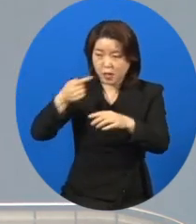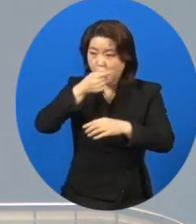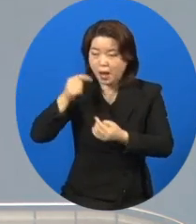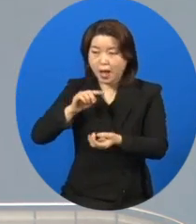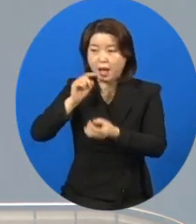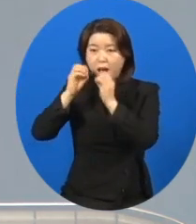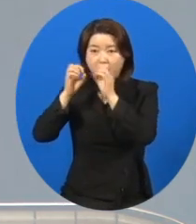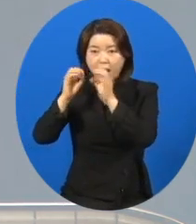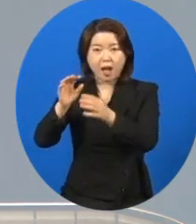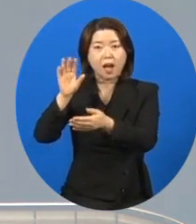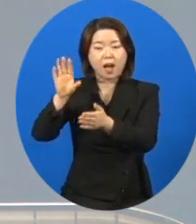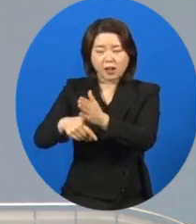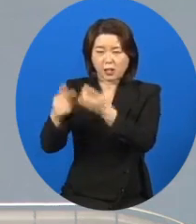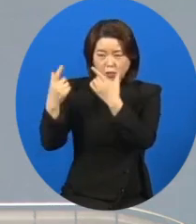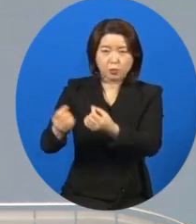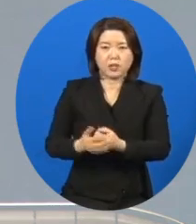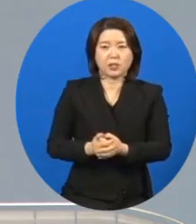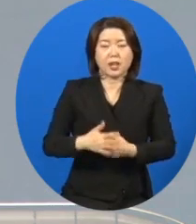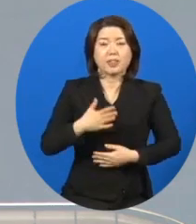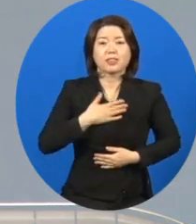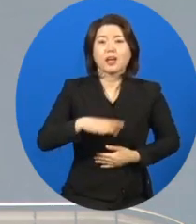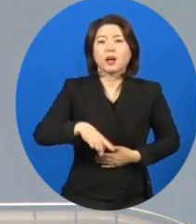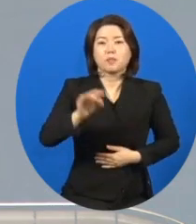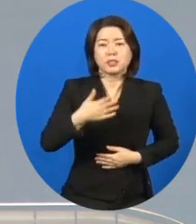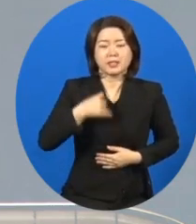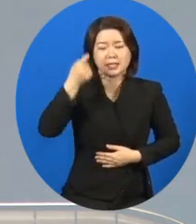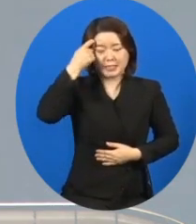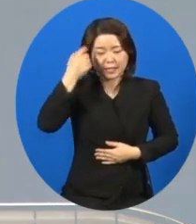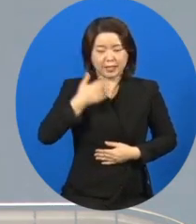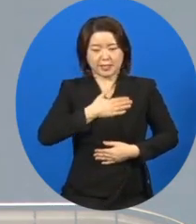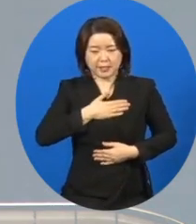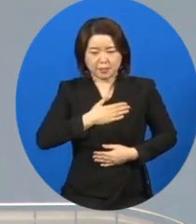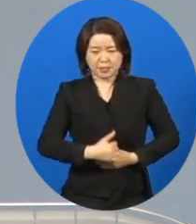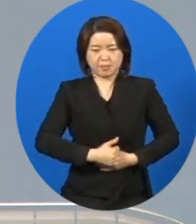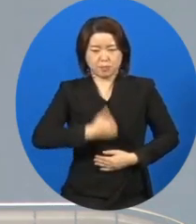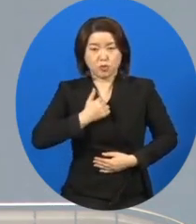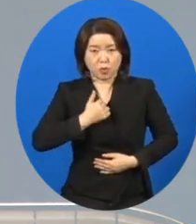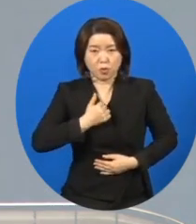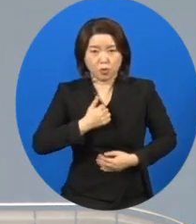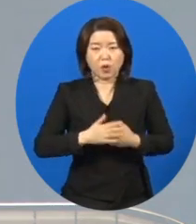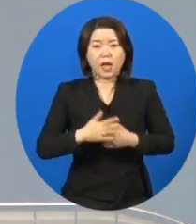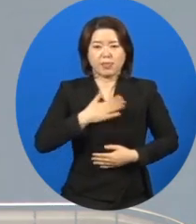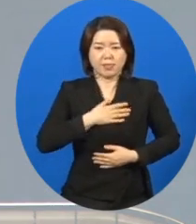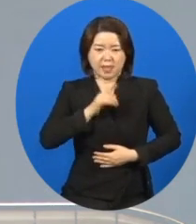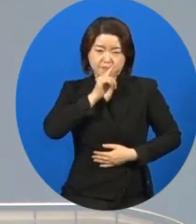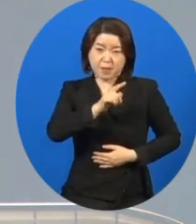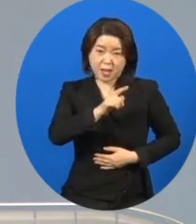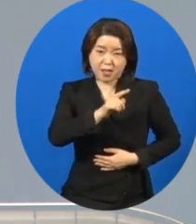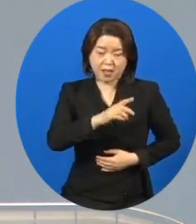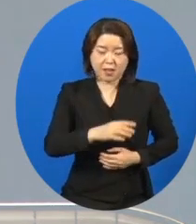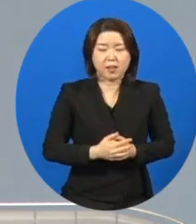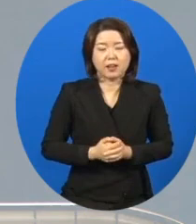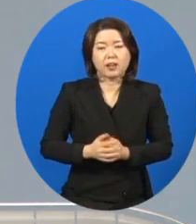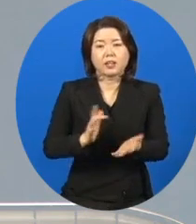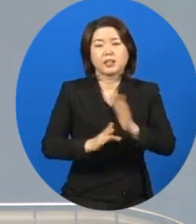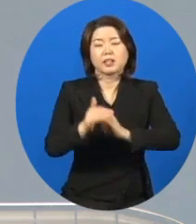똑같아요. 내가 먼저 내 생각과 감정, 분노, 내 주장을